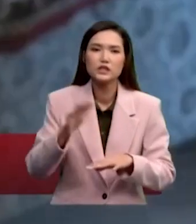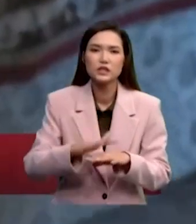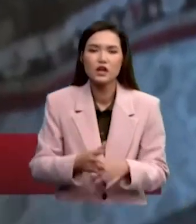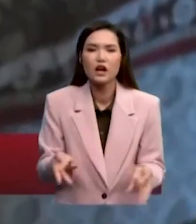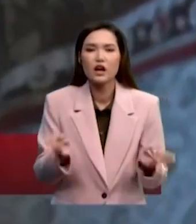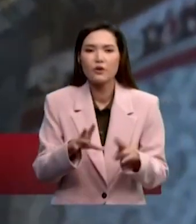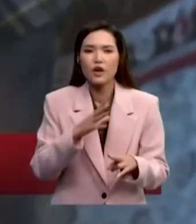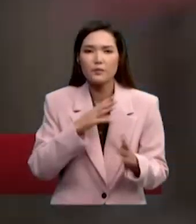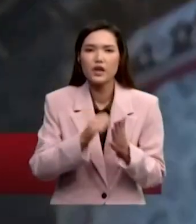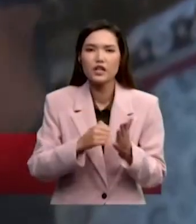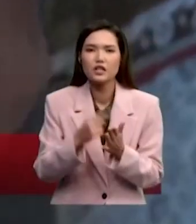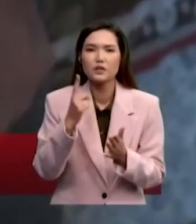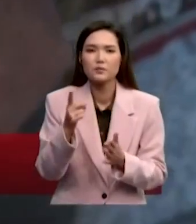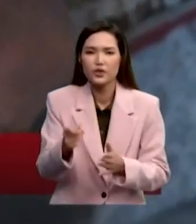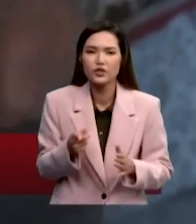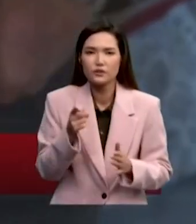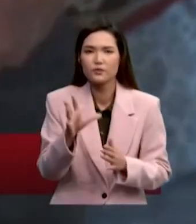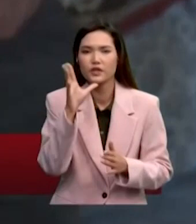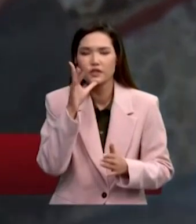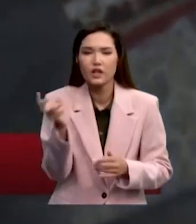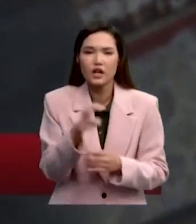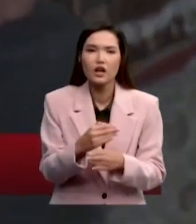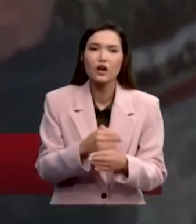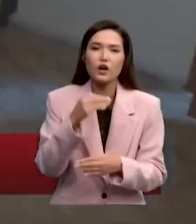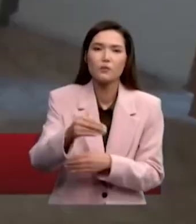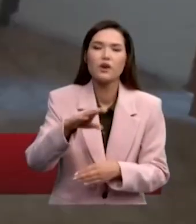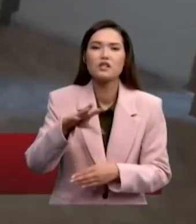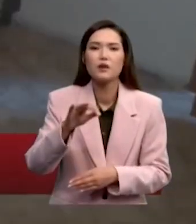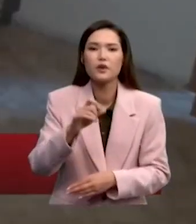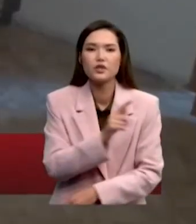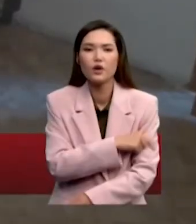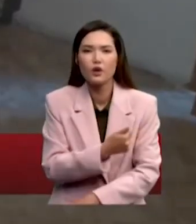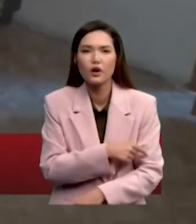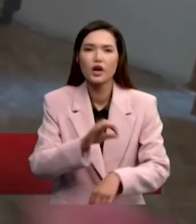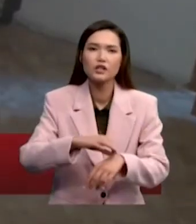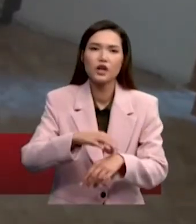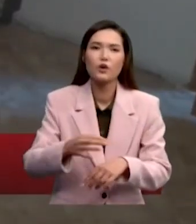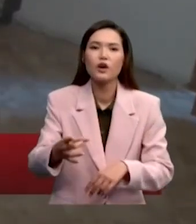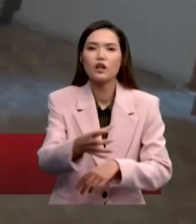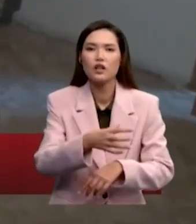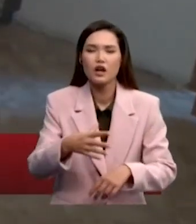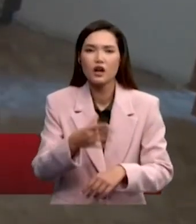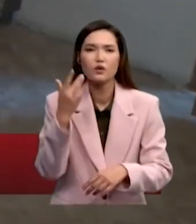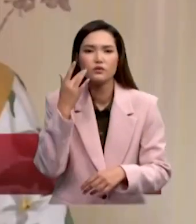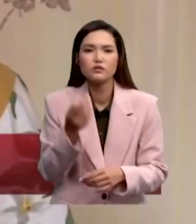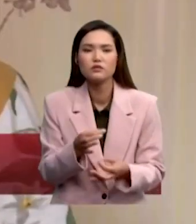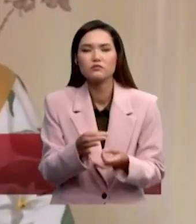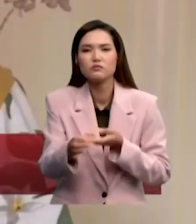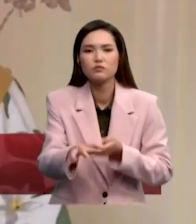қайым. Себебі 1,5 шақырым болатын теміртау дәрігерлері Бұқаржау ауданы тұрғындарын қабылдамайды екен.